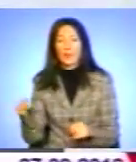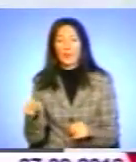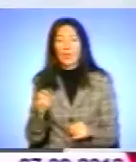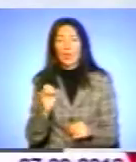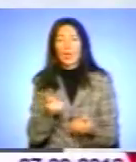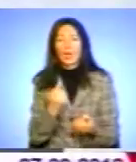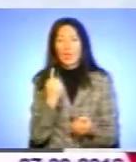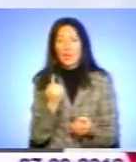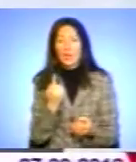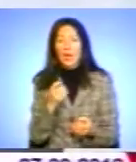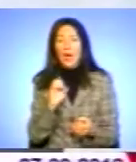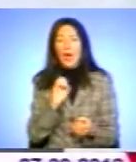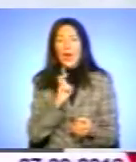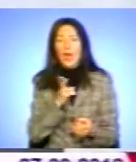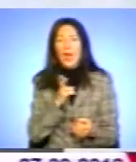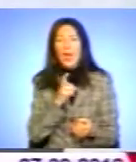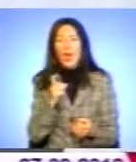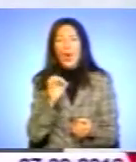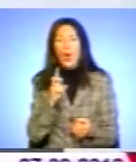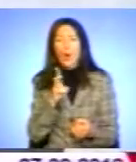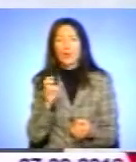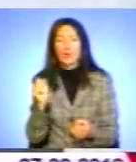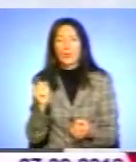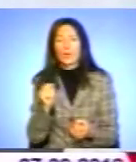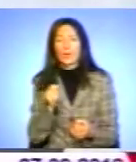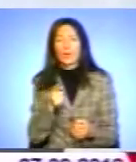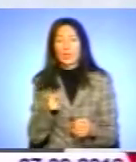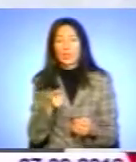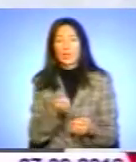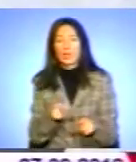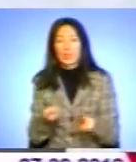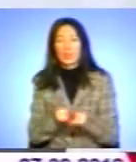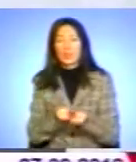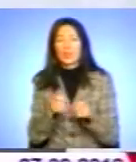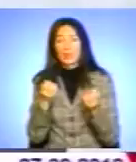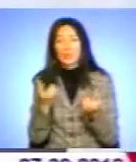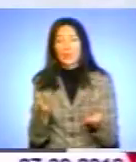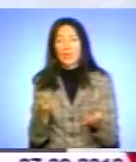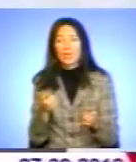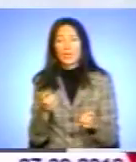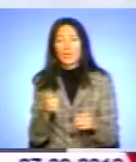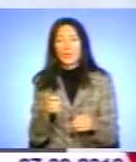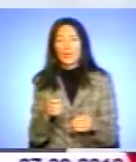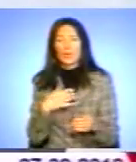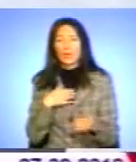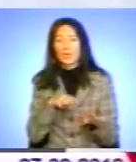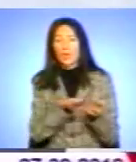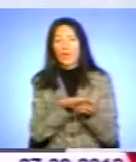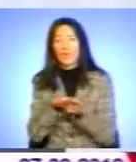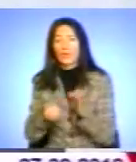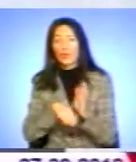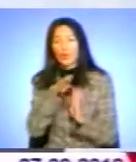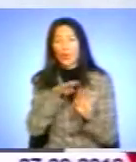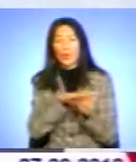Ну, єдина ехокардіоскопія, велоргометрія, так, це от такі здатні звичайниці, і в нас на високому рівні